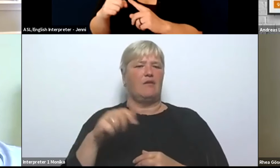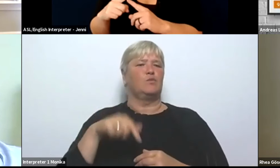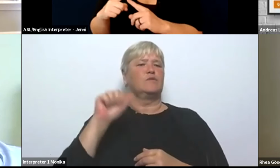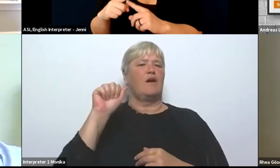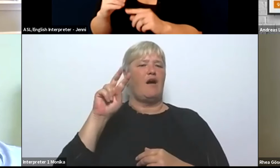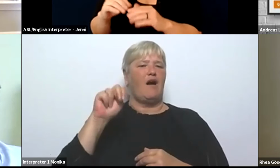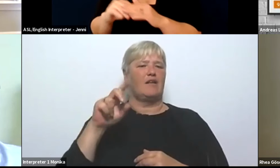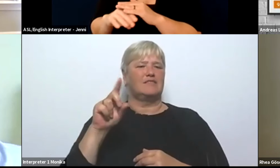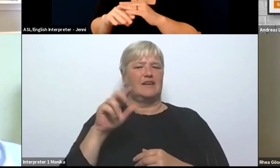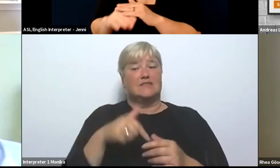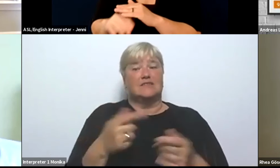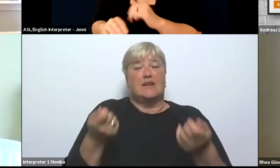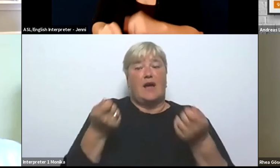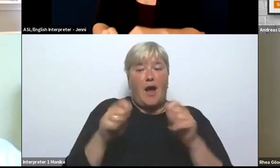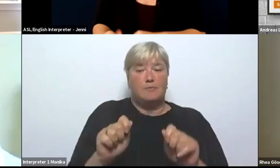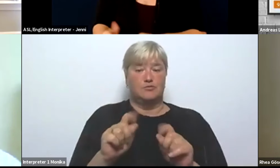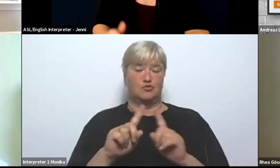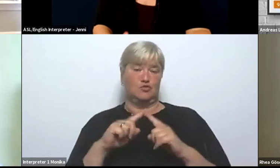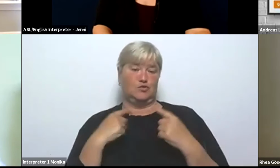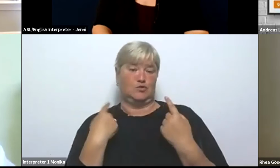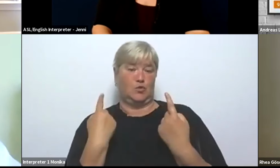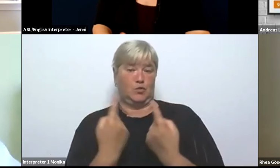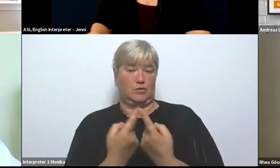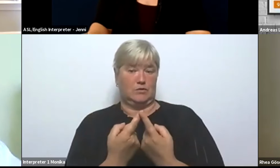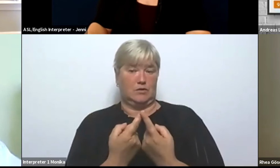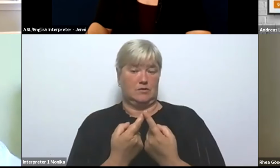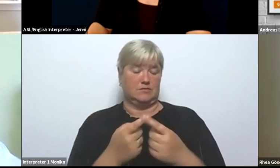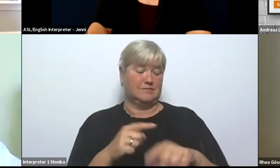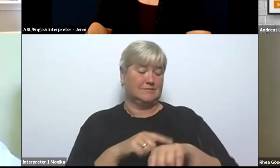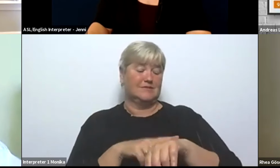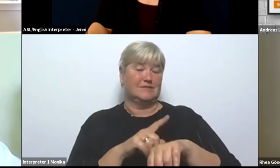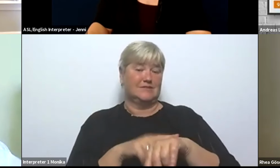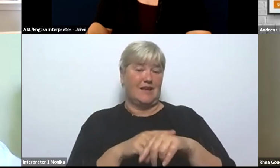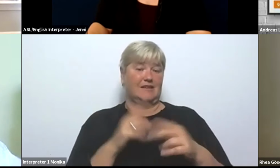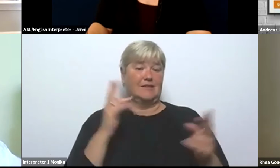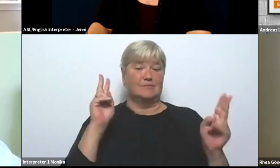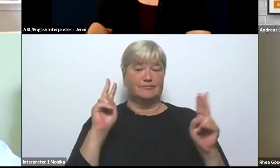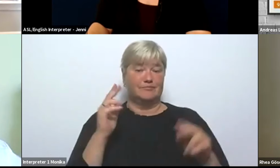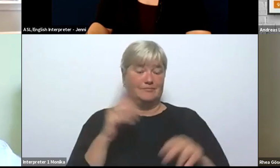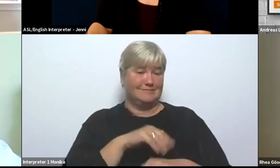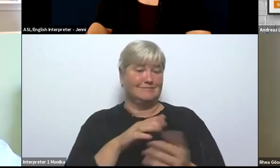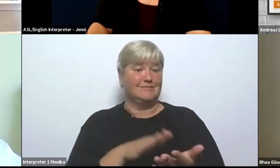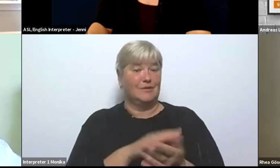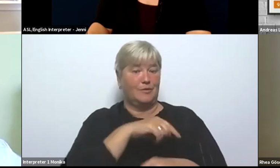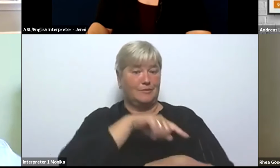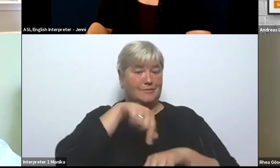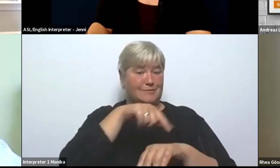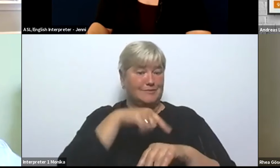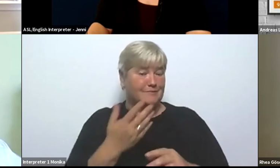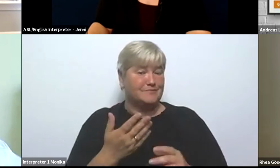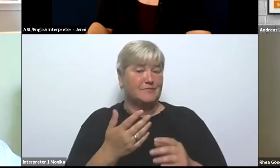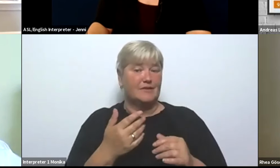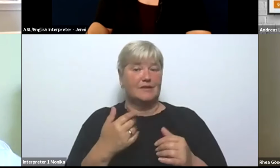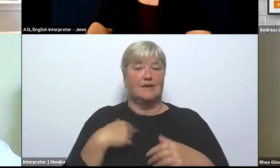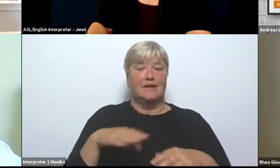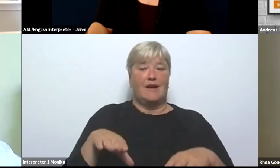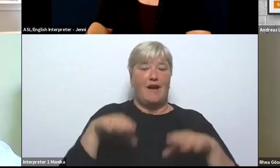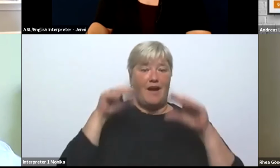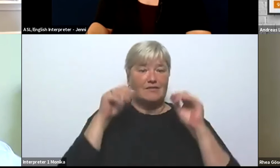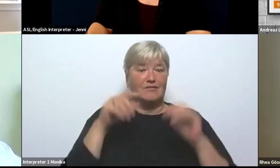Abschlussrunde noch, weil für unser Panel ist die Zeit auch schon rum und ich fange da mit Andreas an. Was wäre